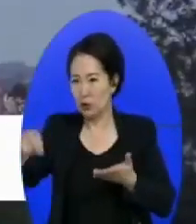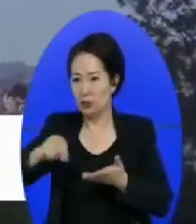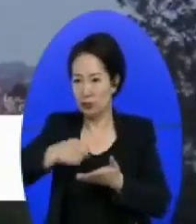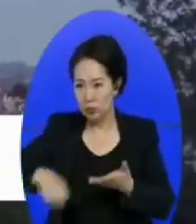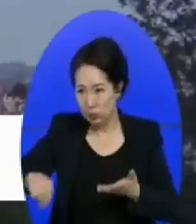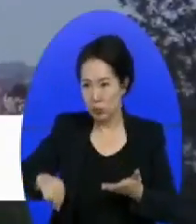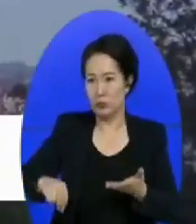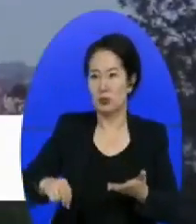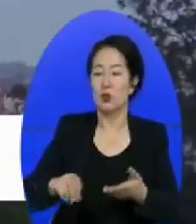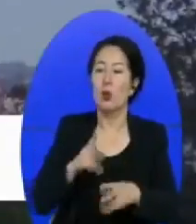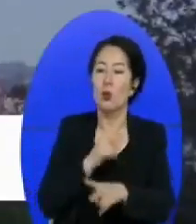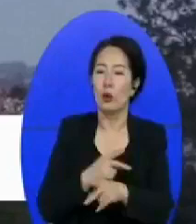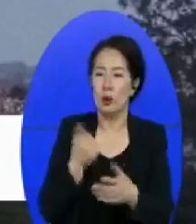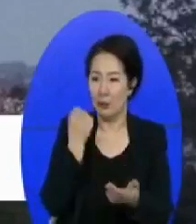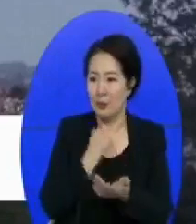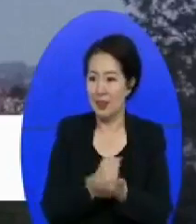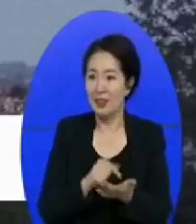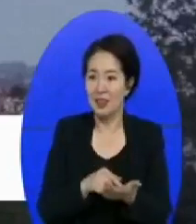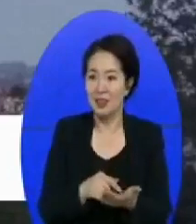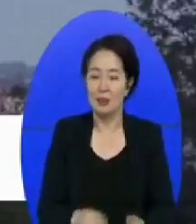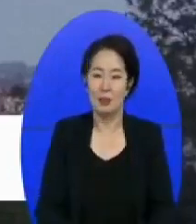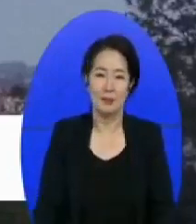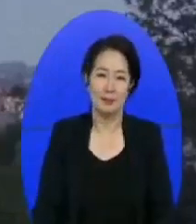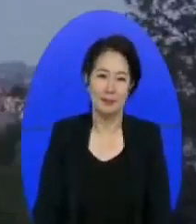бол баталгаажтдаг юм аа.